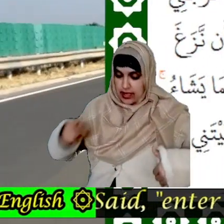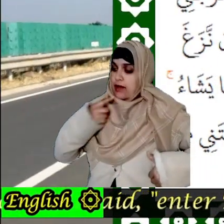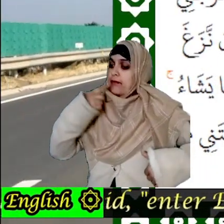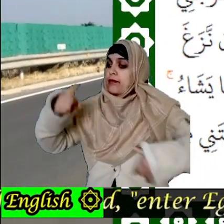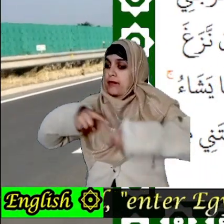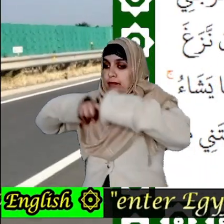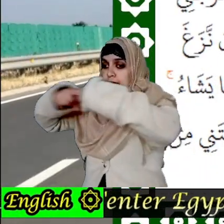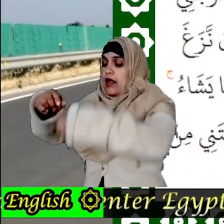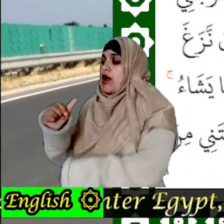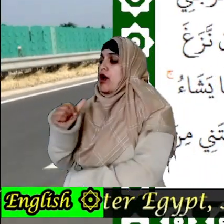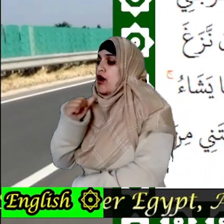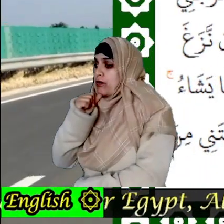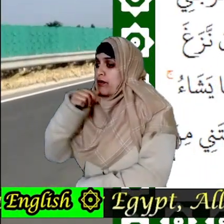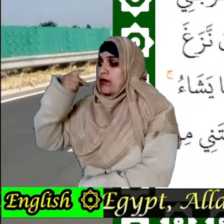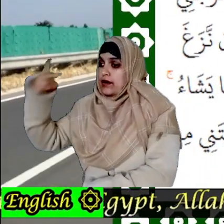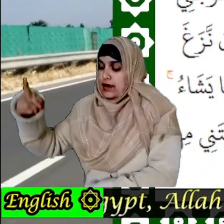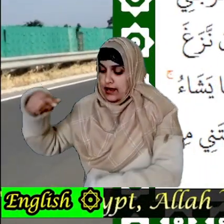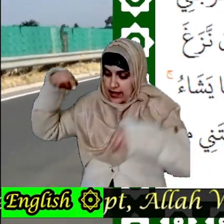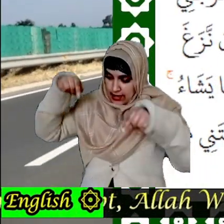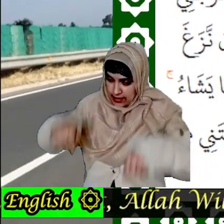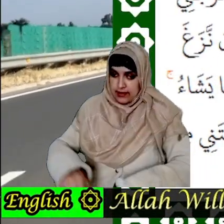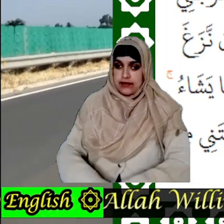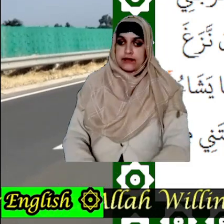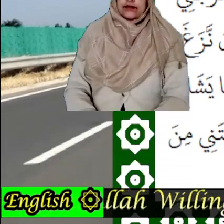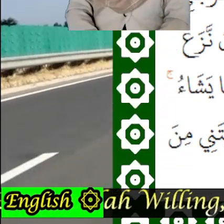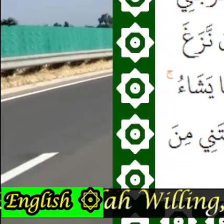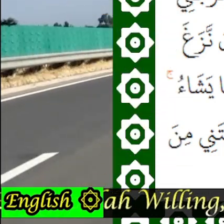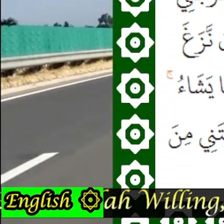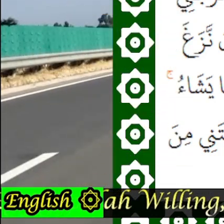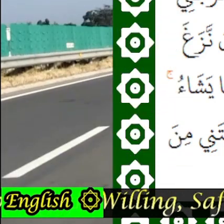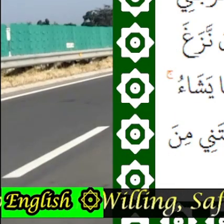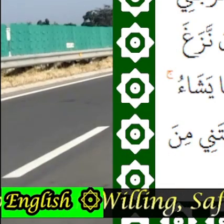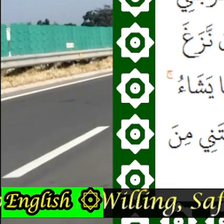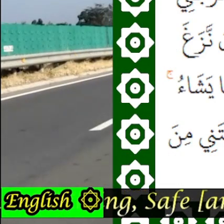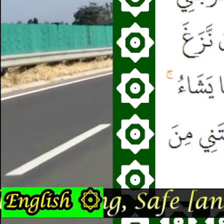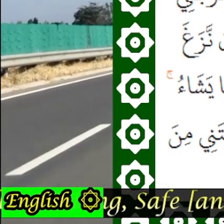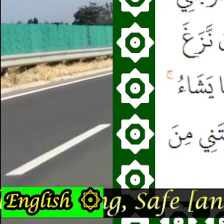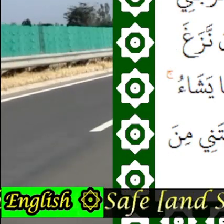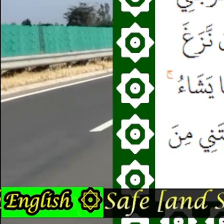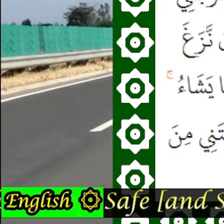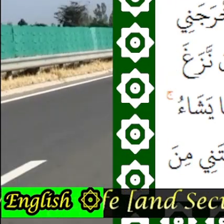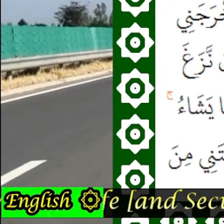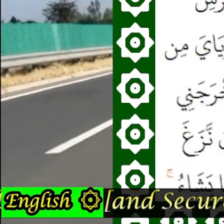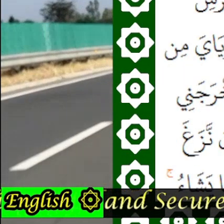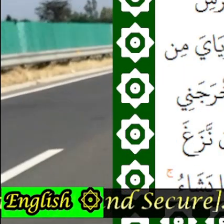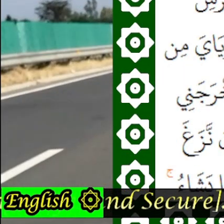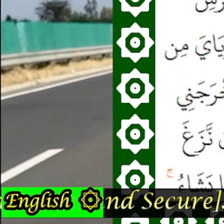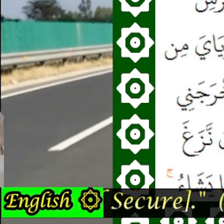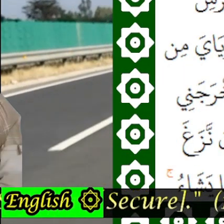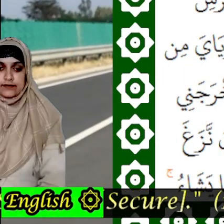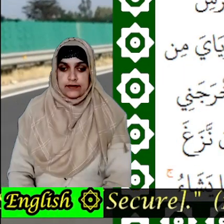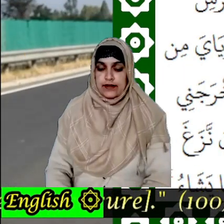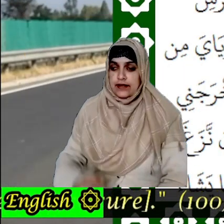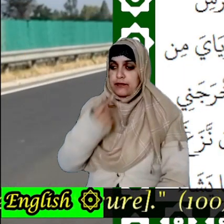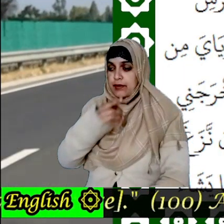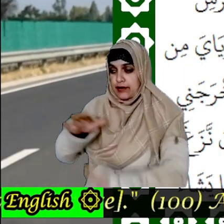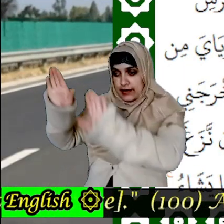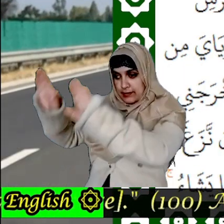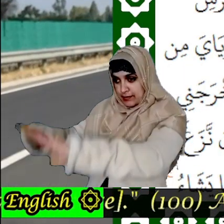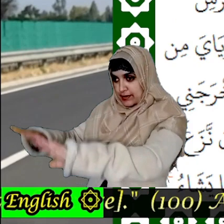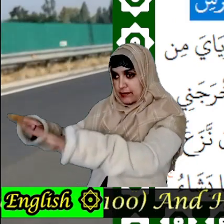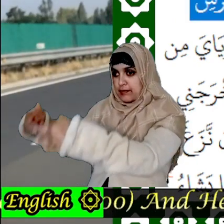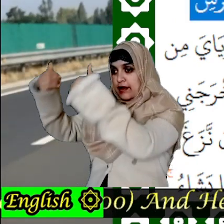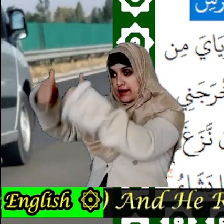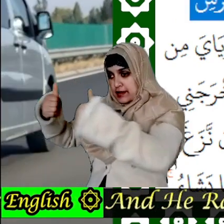إنه هو العليم الحكيم أبكنا ورفع أبويه هذا أبا